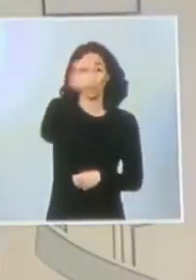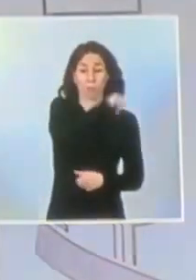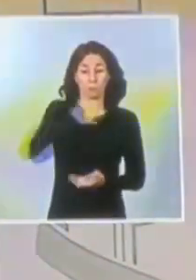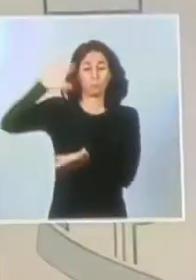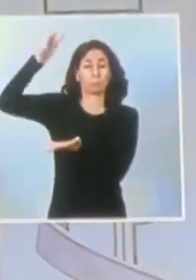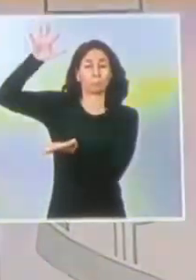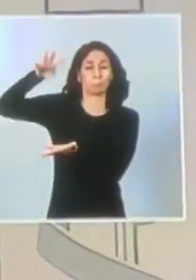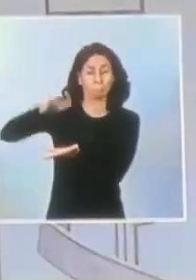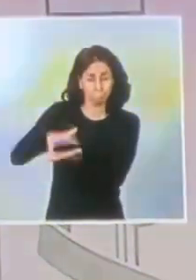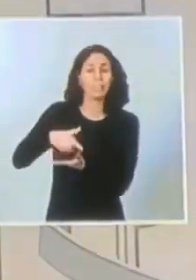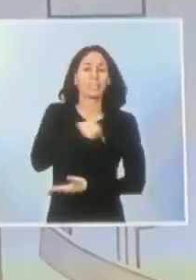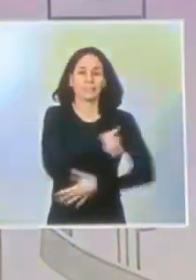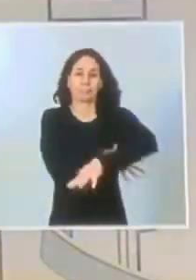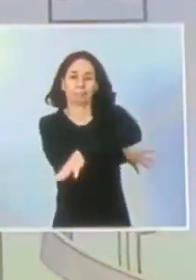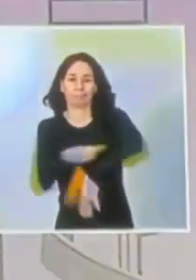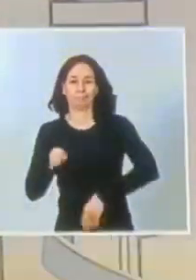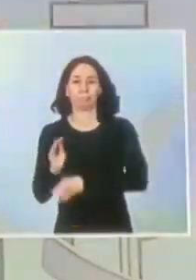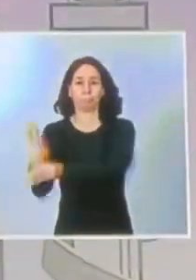konkurs.